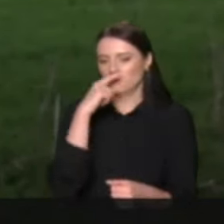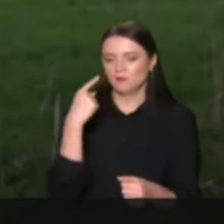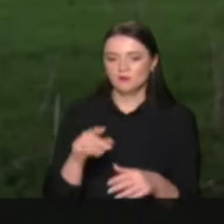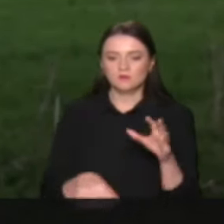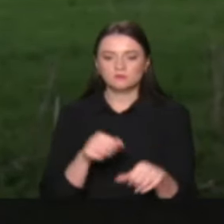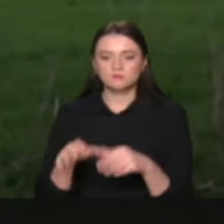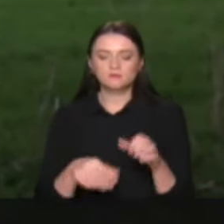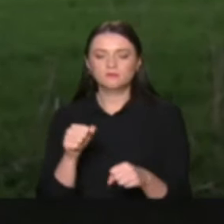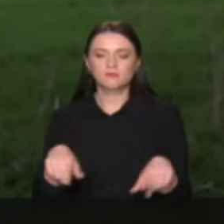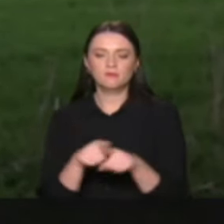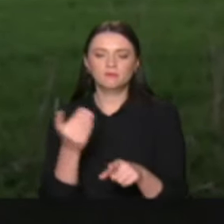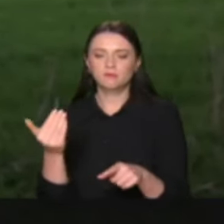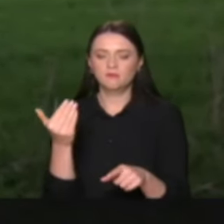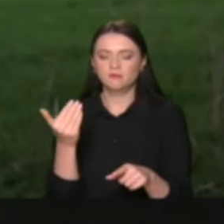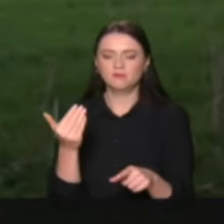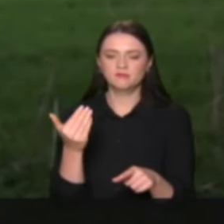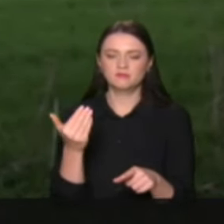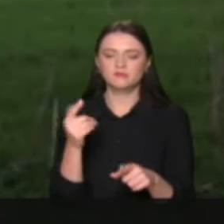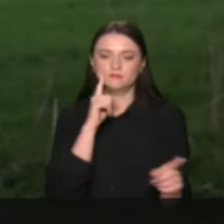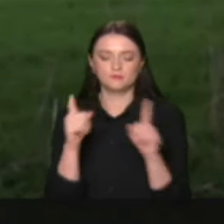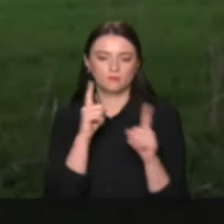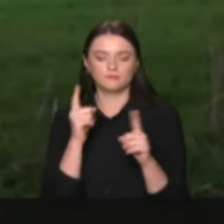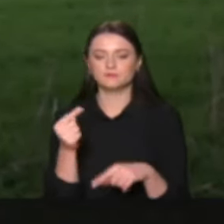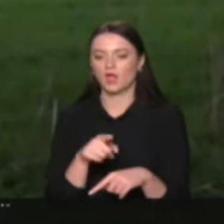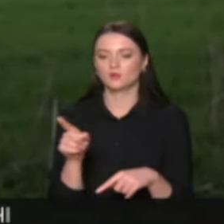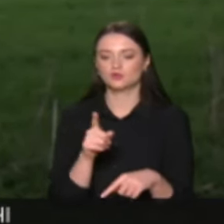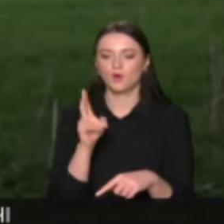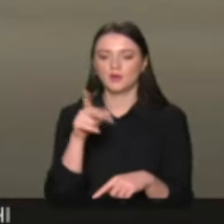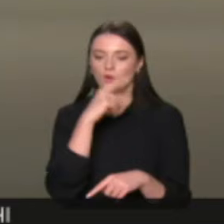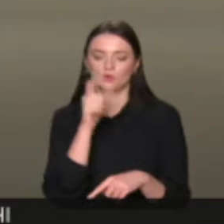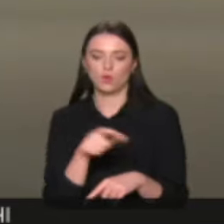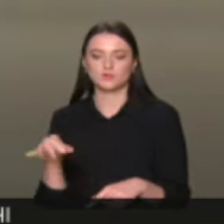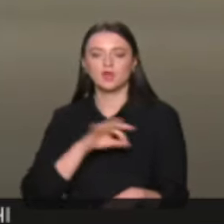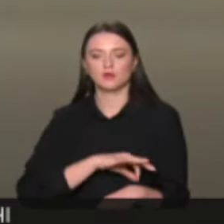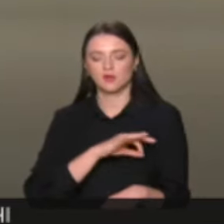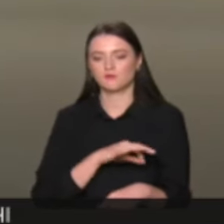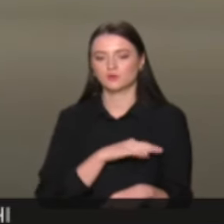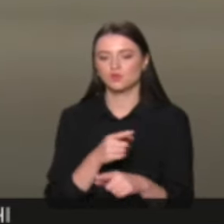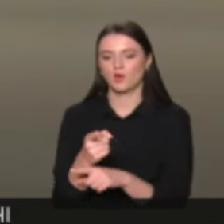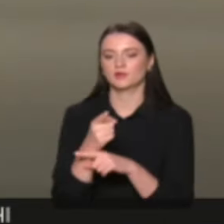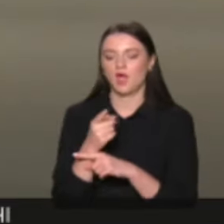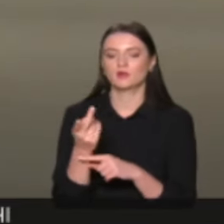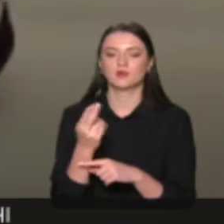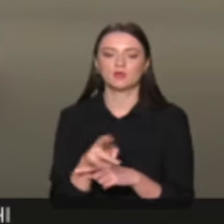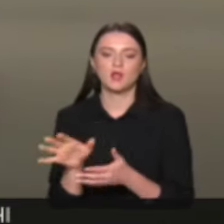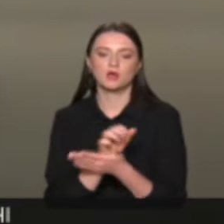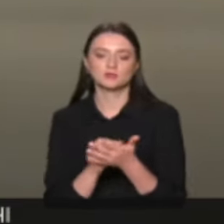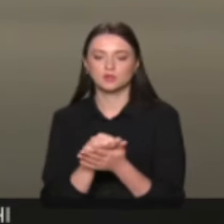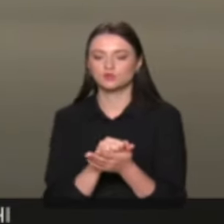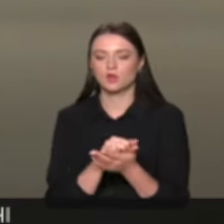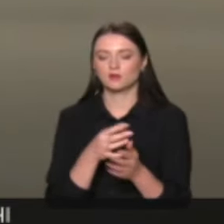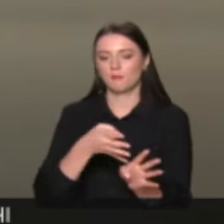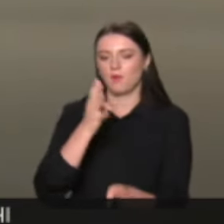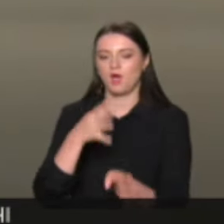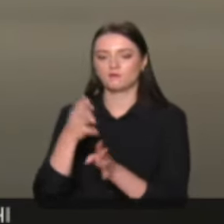агресія. Адже його шокувало те, що як росіяни використовують танки для знищення багатоповерхівок